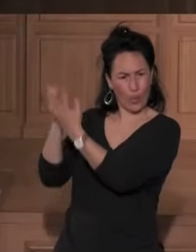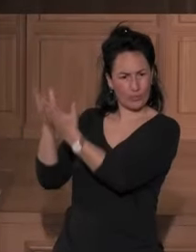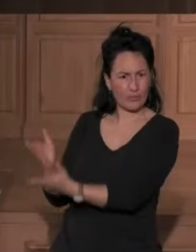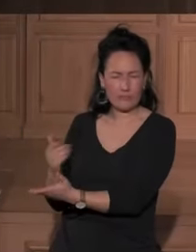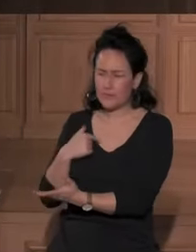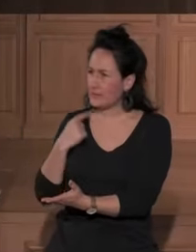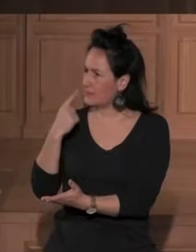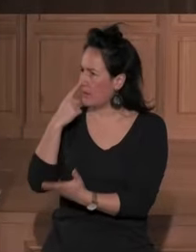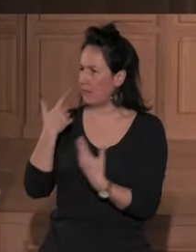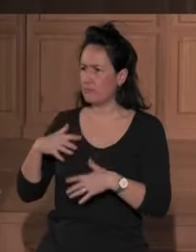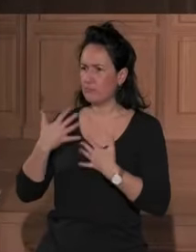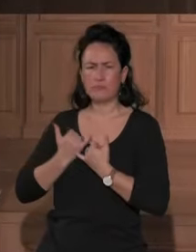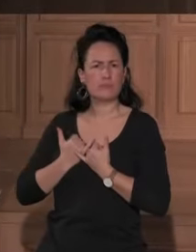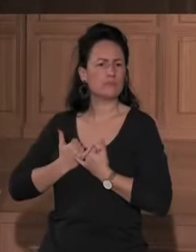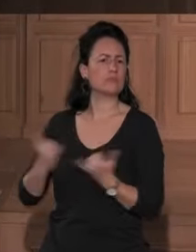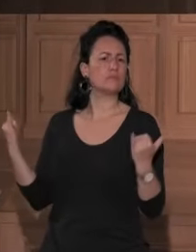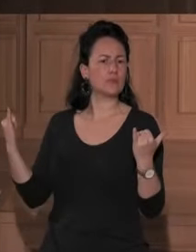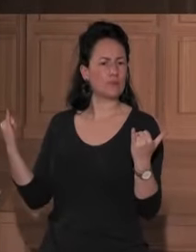une force